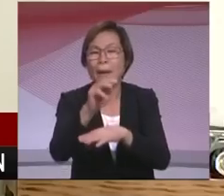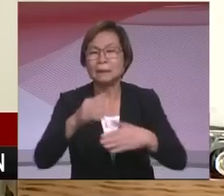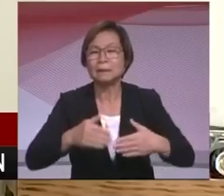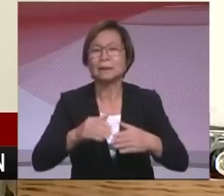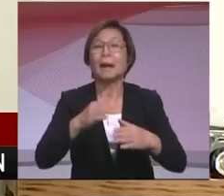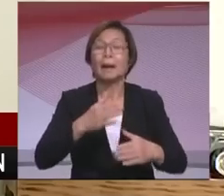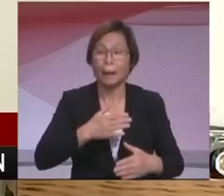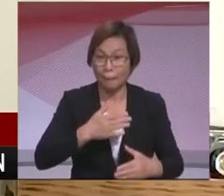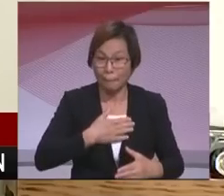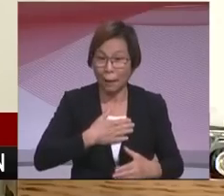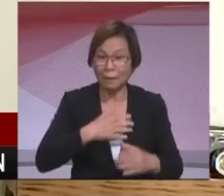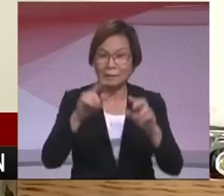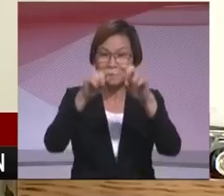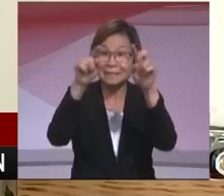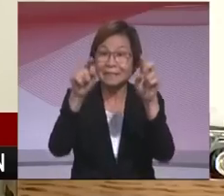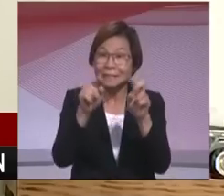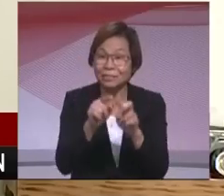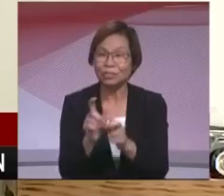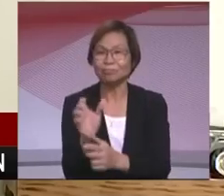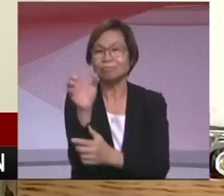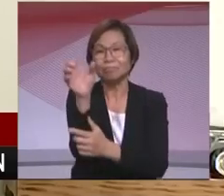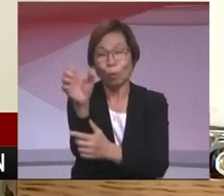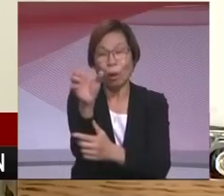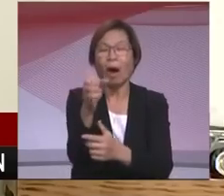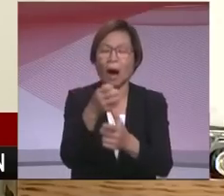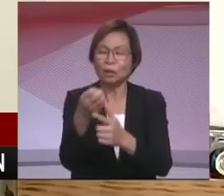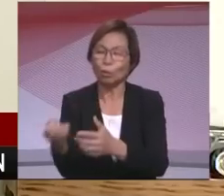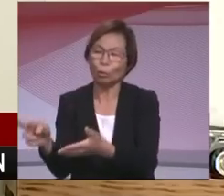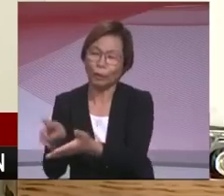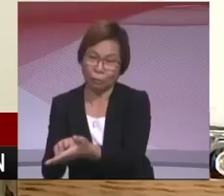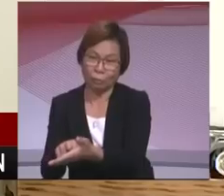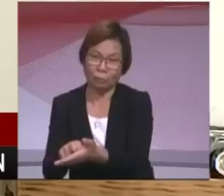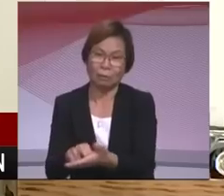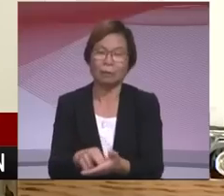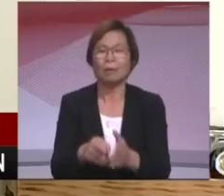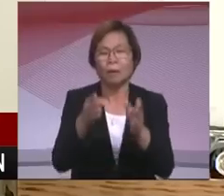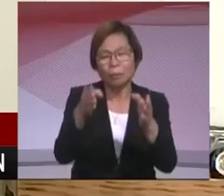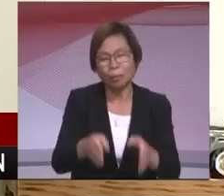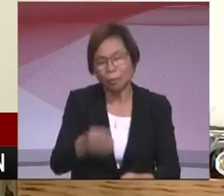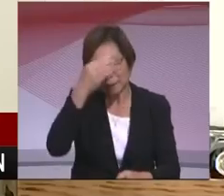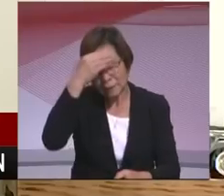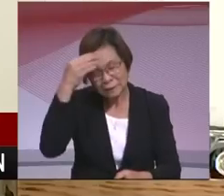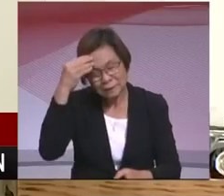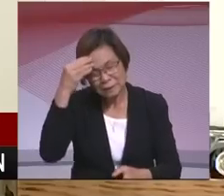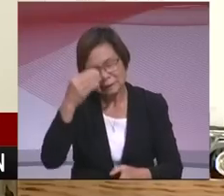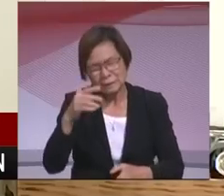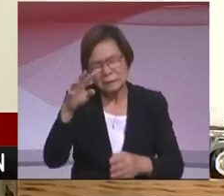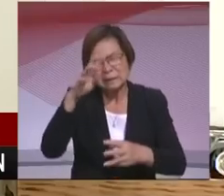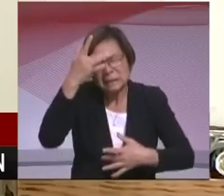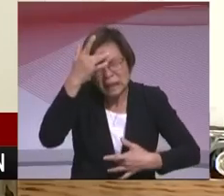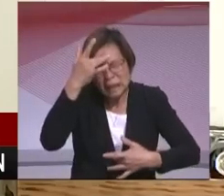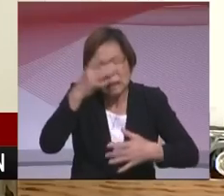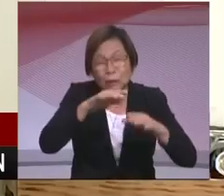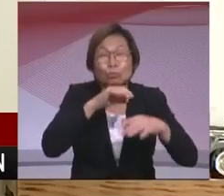MySejahtera atau direkodkan kehadiran. Penganut yang mengidap penyakit kronik, warga emas